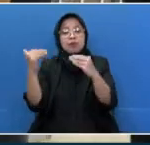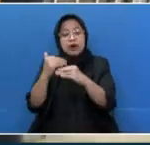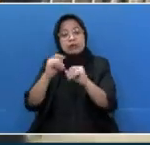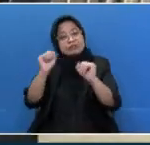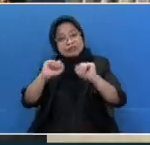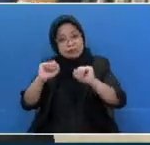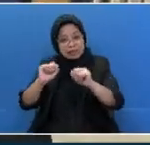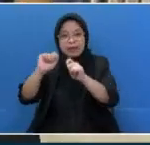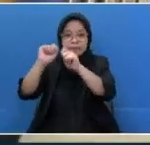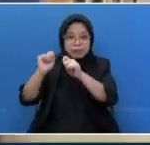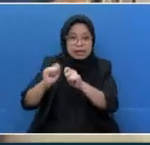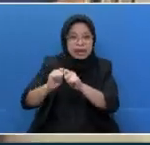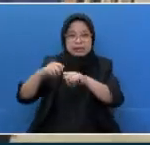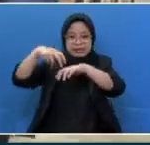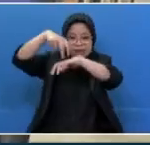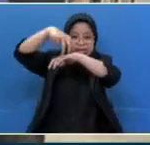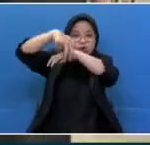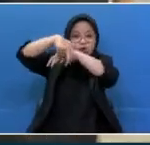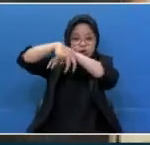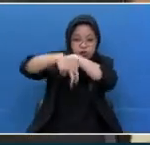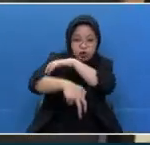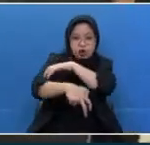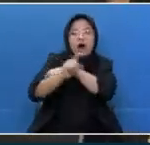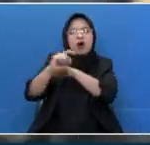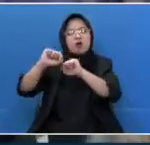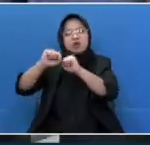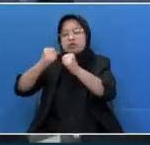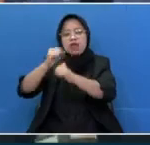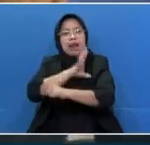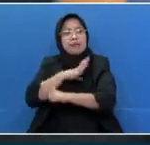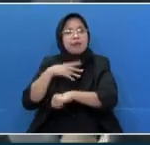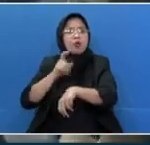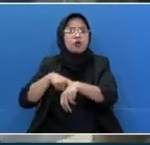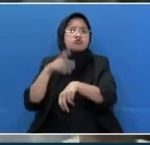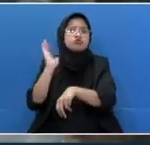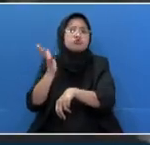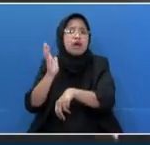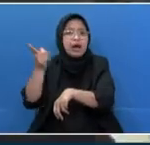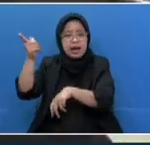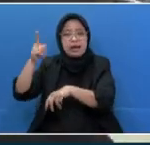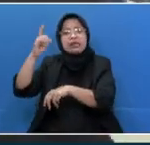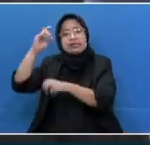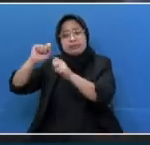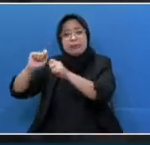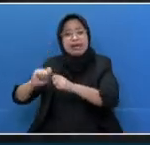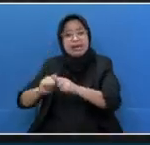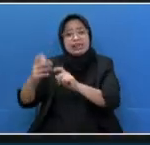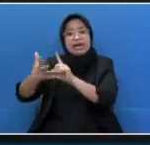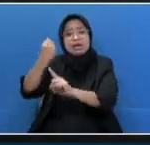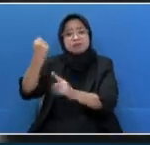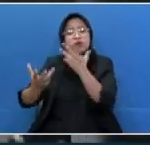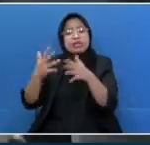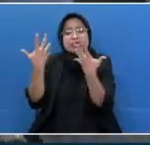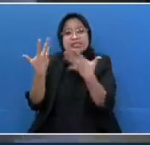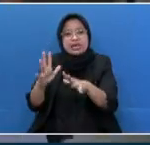percepatan perbaikan eskalator yang mengalami kerusakan cukup lama teknisi menargetkan perbaikan akan